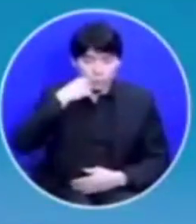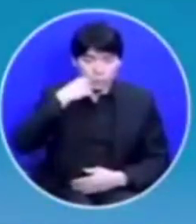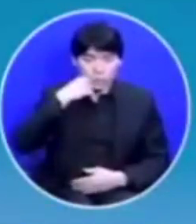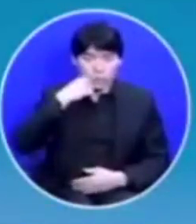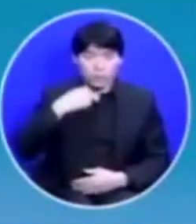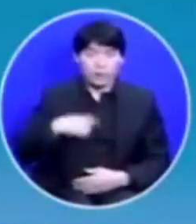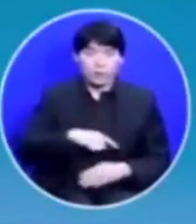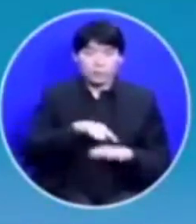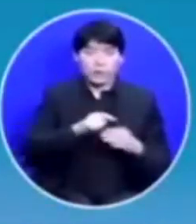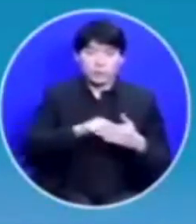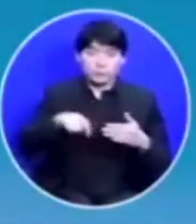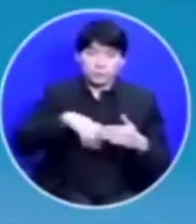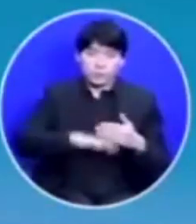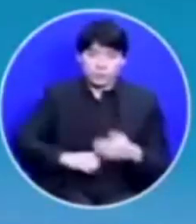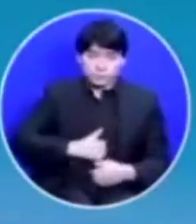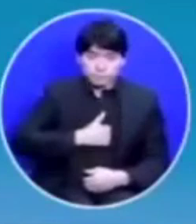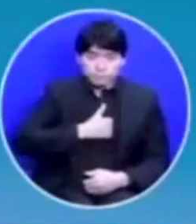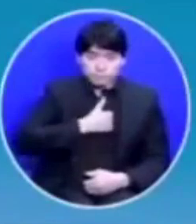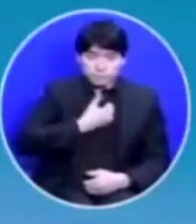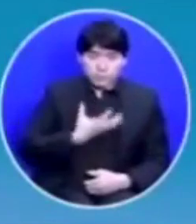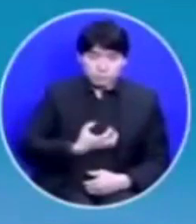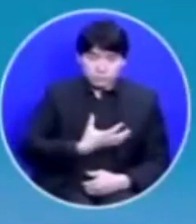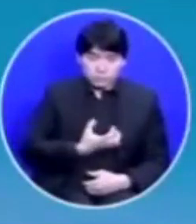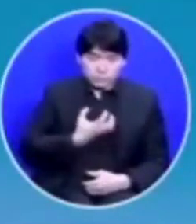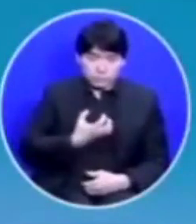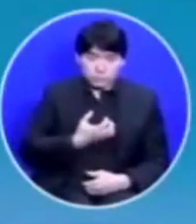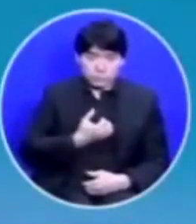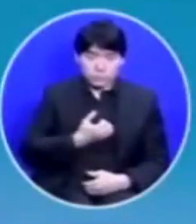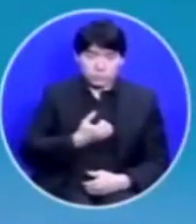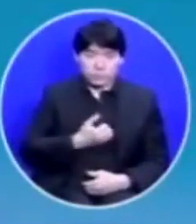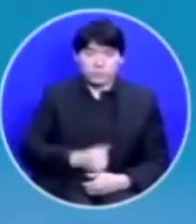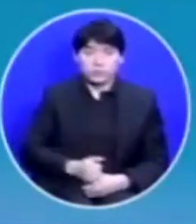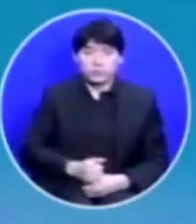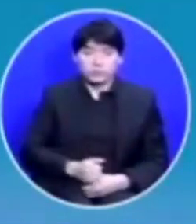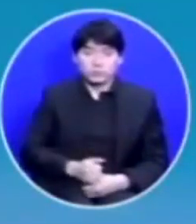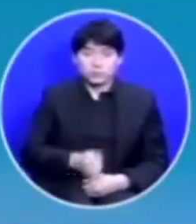부글부글 끓는 게 다른 게 부글부글 꺾고 있기 때문에